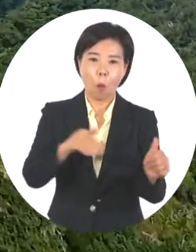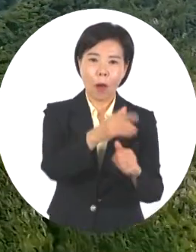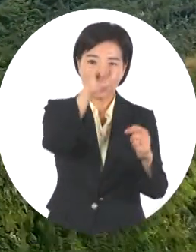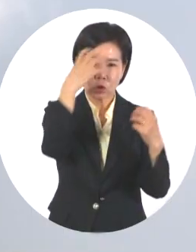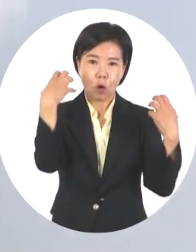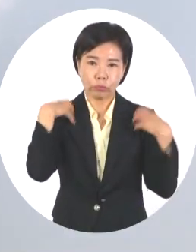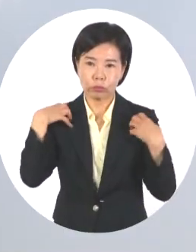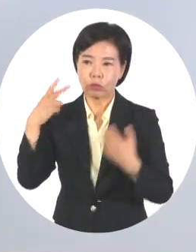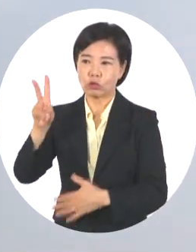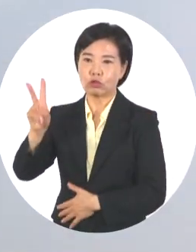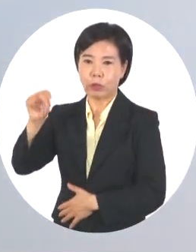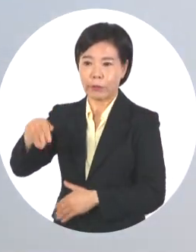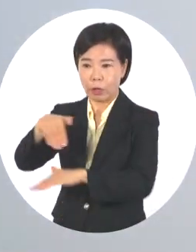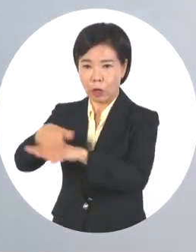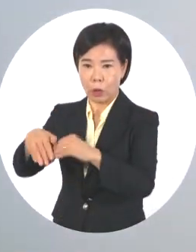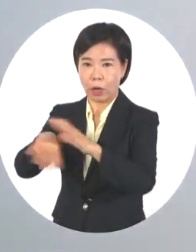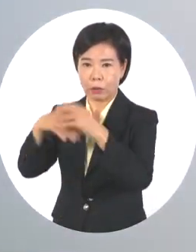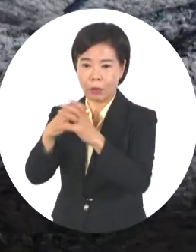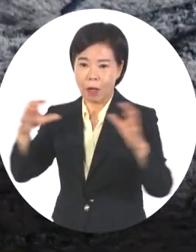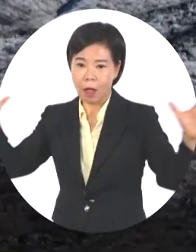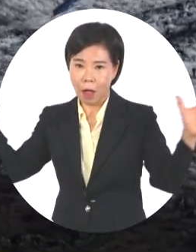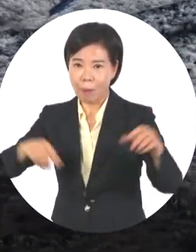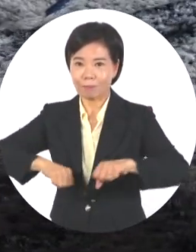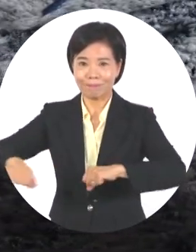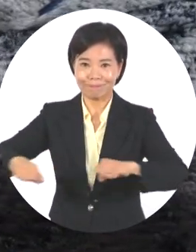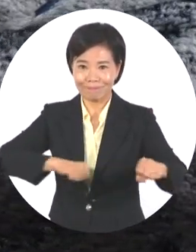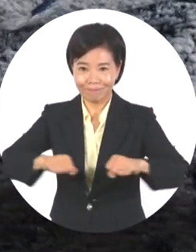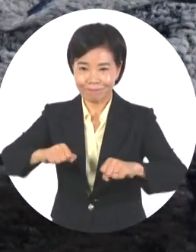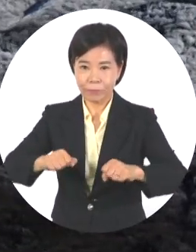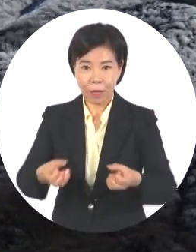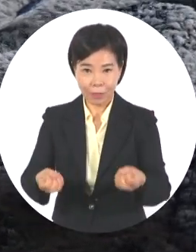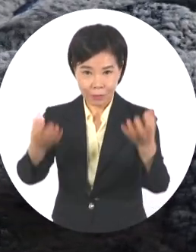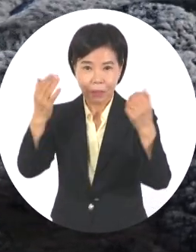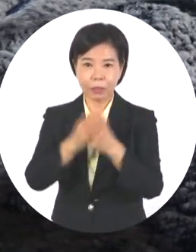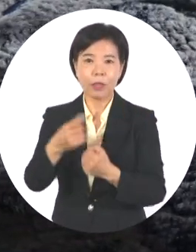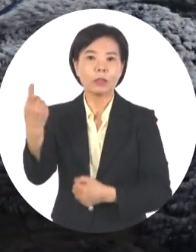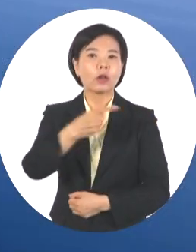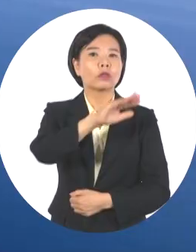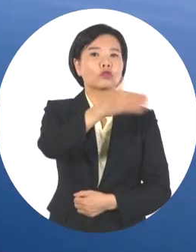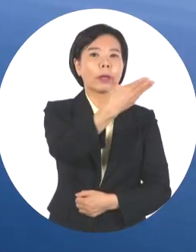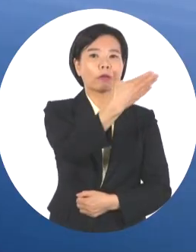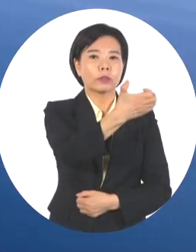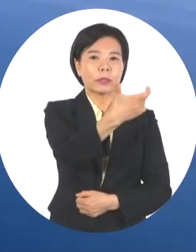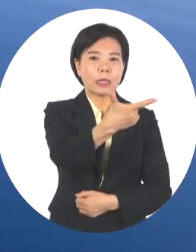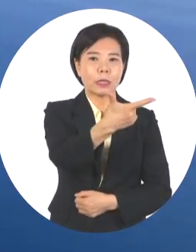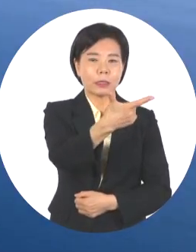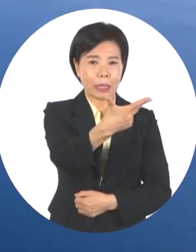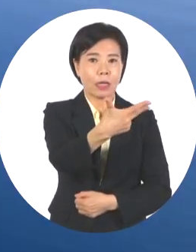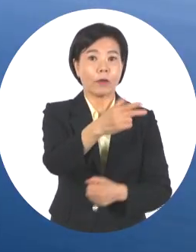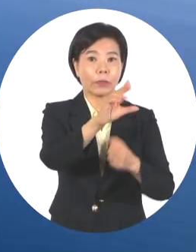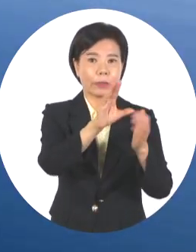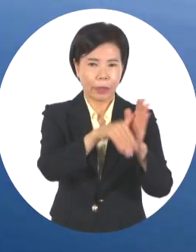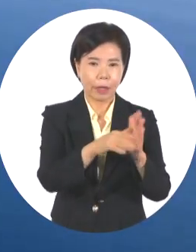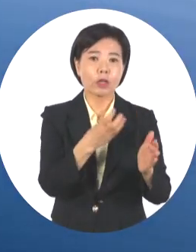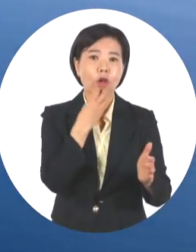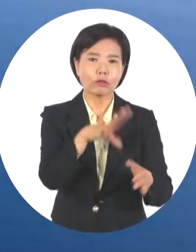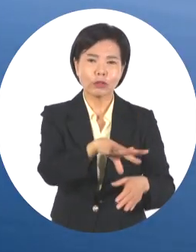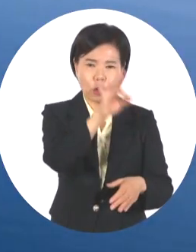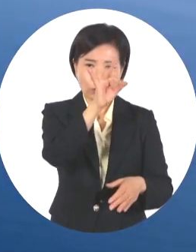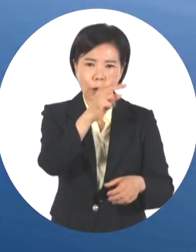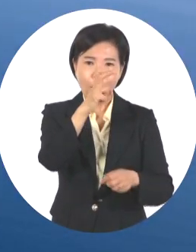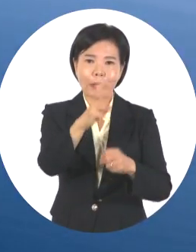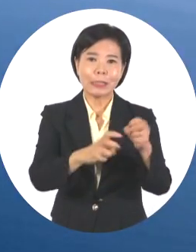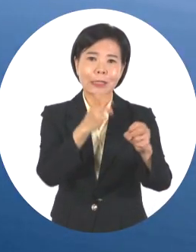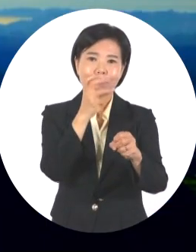환경부와 유엔 환경계획이 공동 주최하는 이번 행사는 1997년 서울 개최 이후 28년